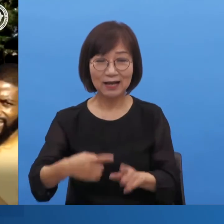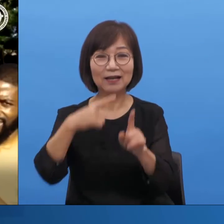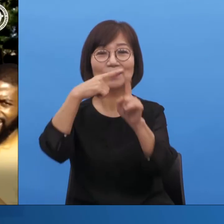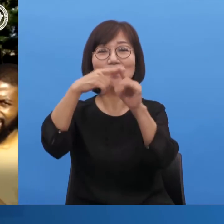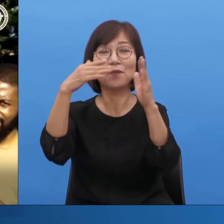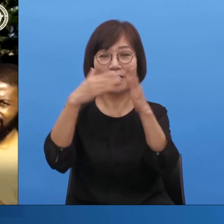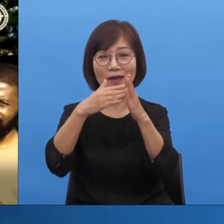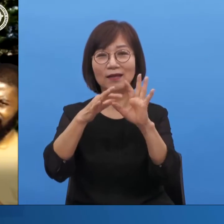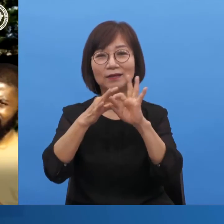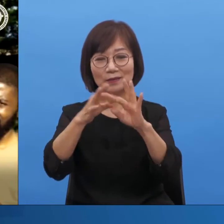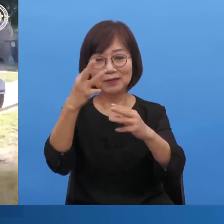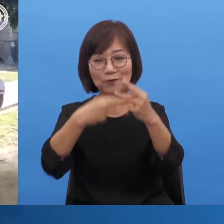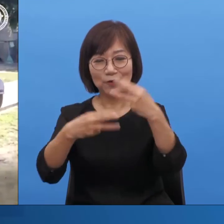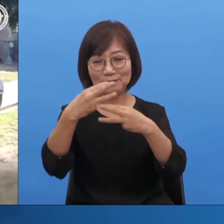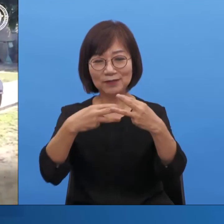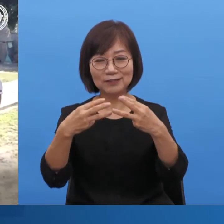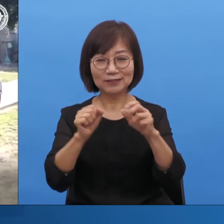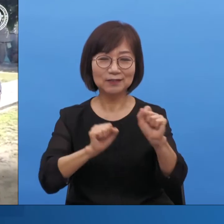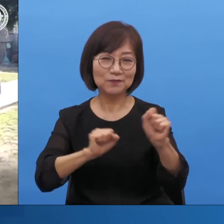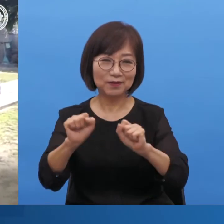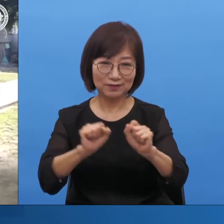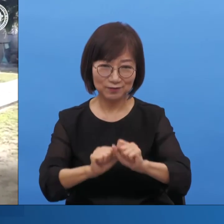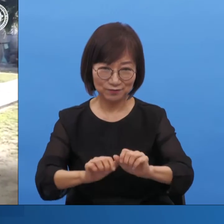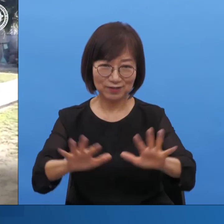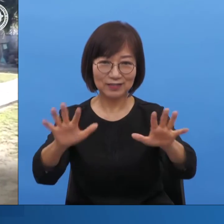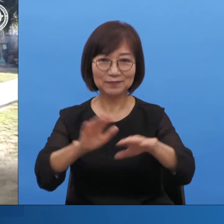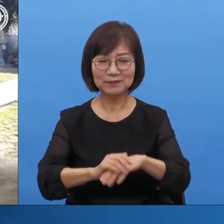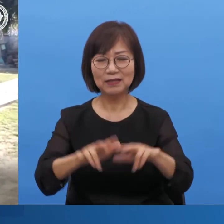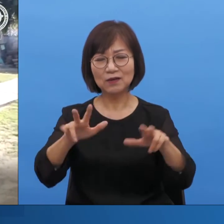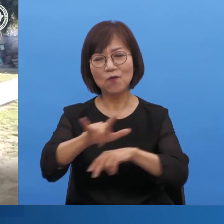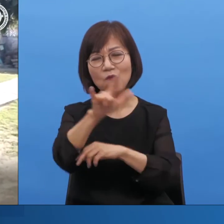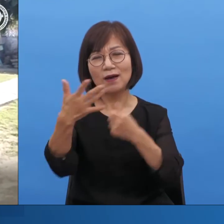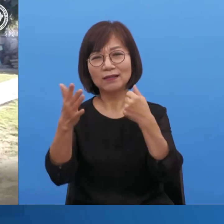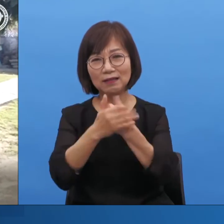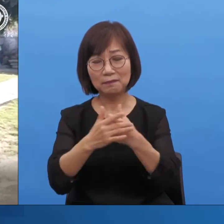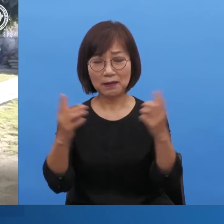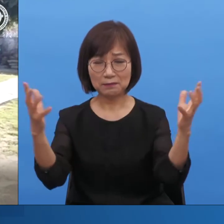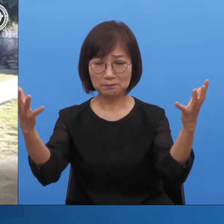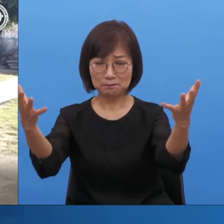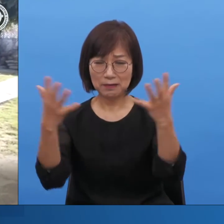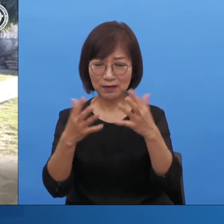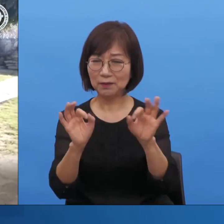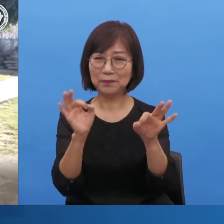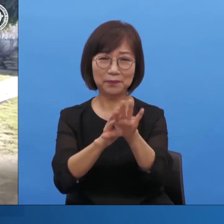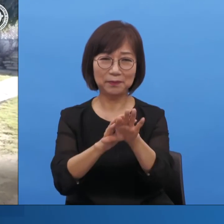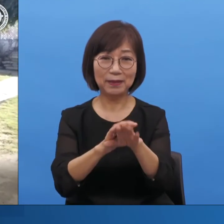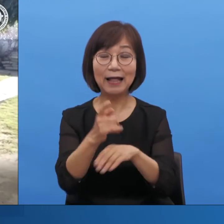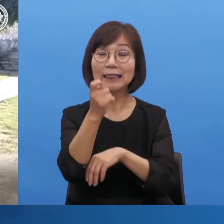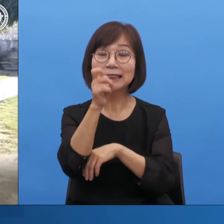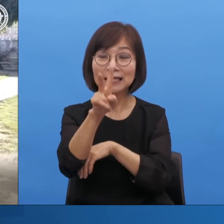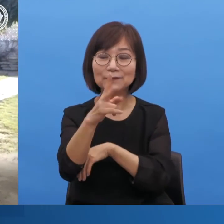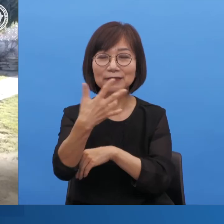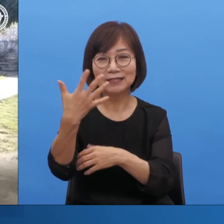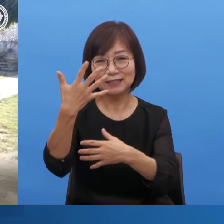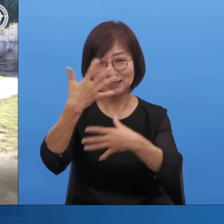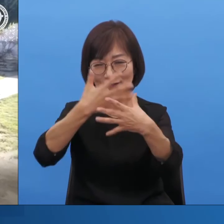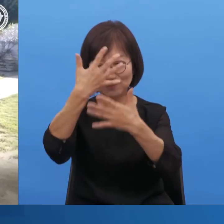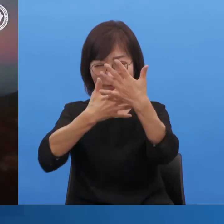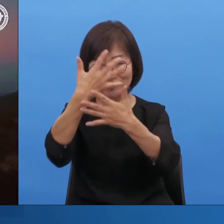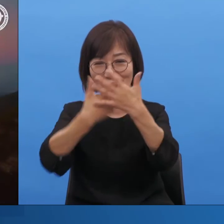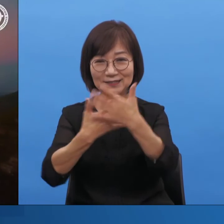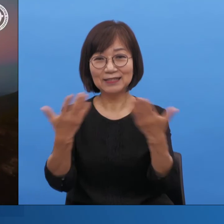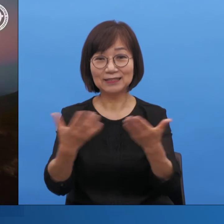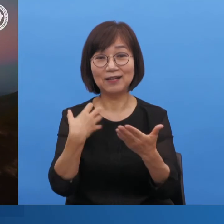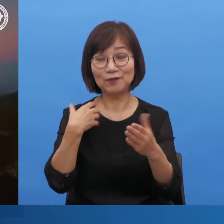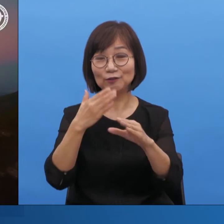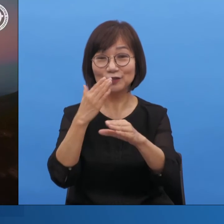운동이 진행되고 있습니다. 현재는 코로나로 인해 대면 사역이 중지되어 TV 사역을 통해 사역을 지속 중이라고 합니다.